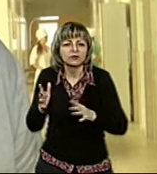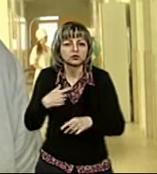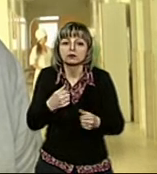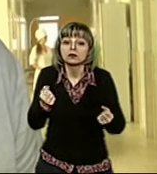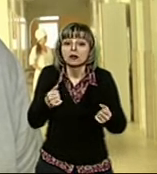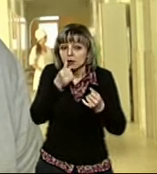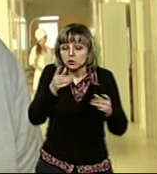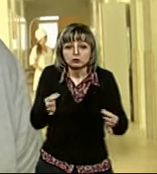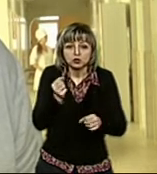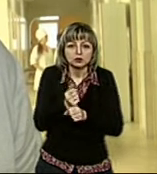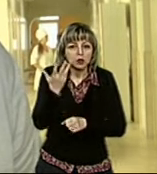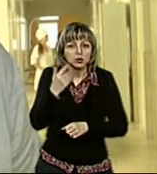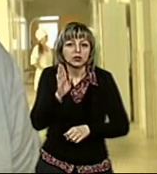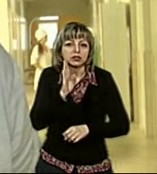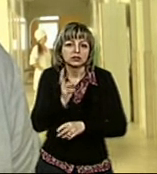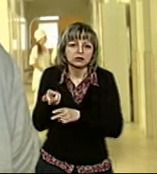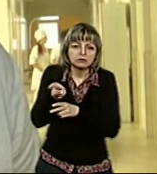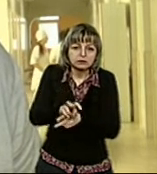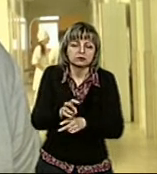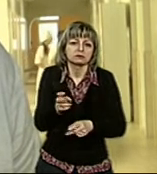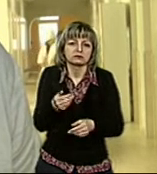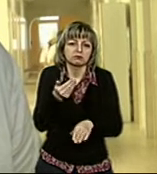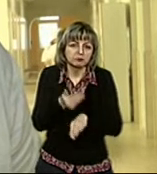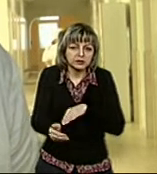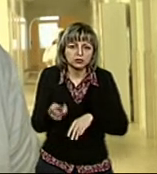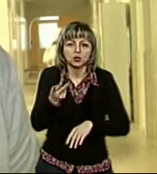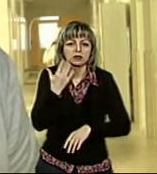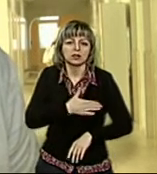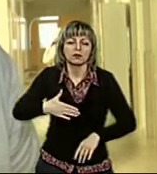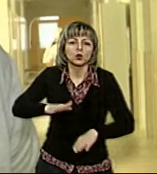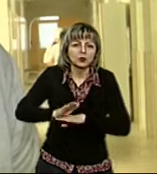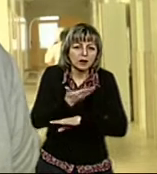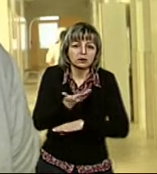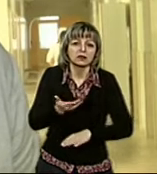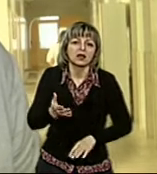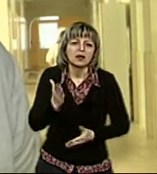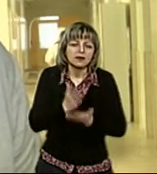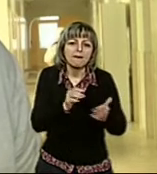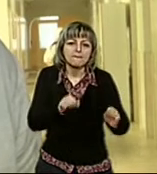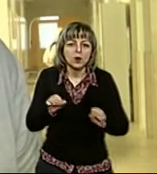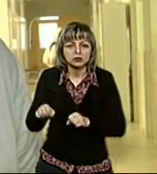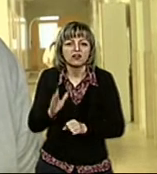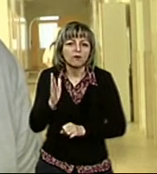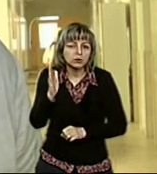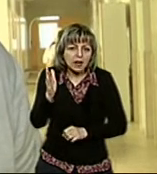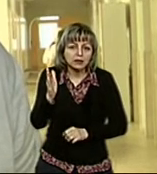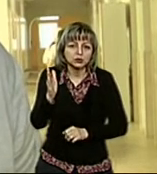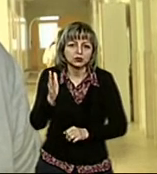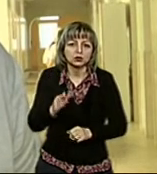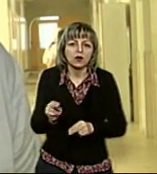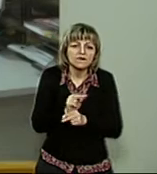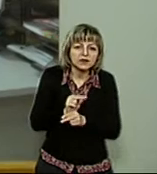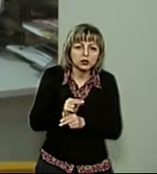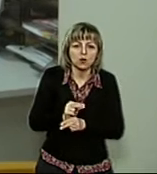коли жінки пізно звертаються, коли треба робити мастектомію, повністю забирати груди. Але також там є можливість подальшого